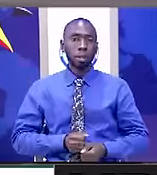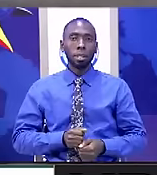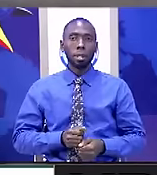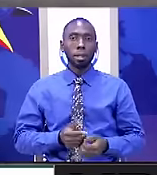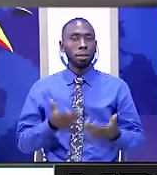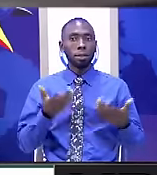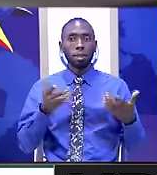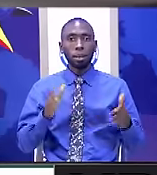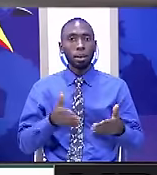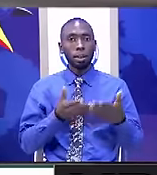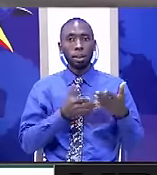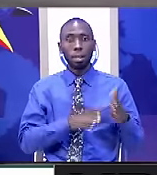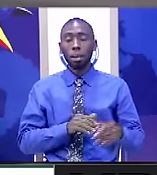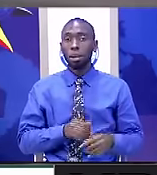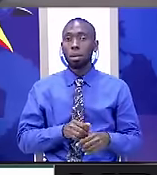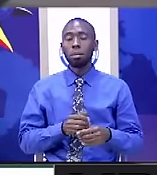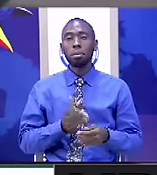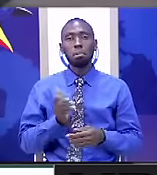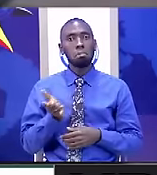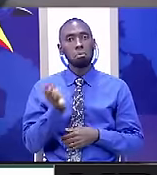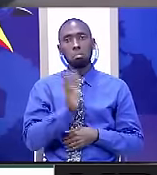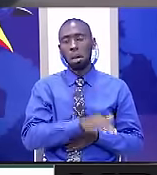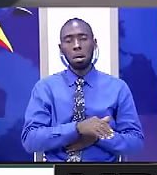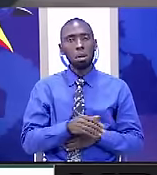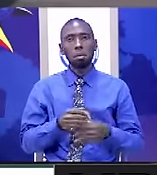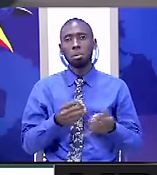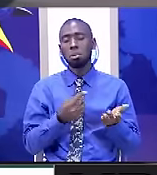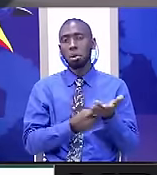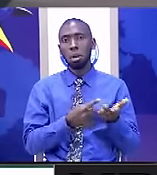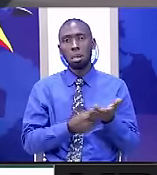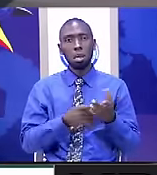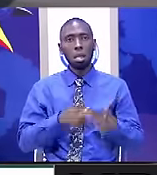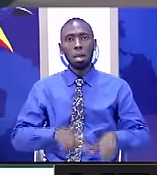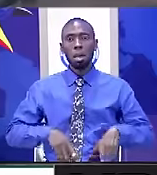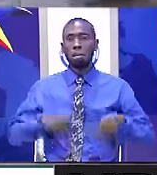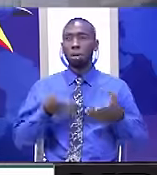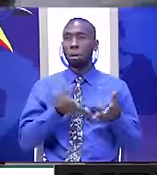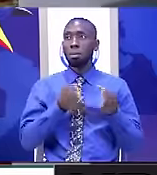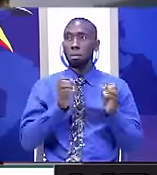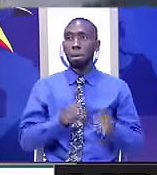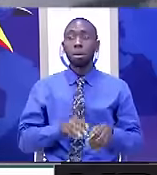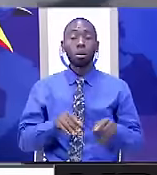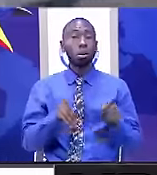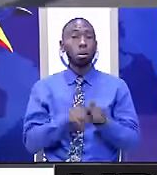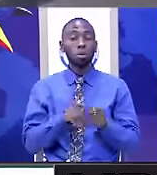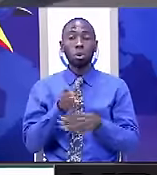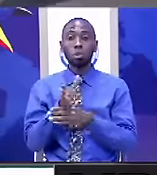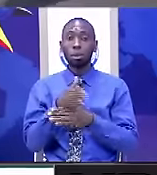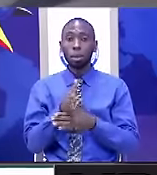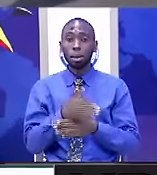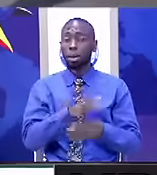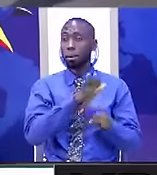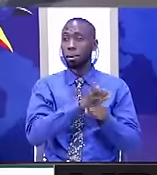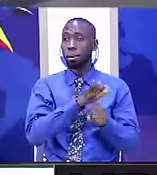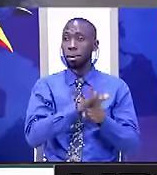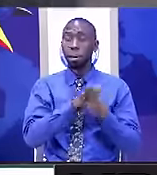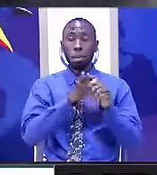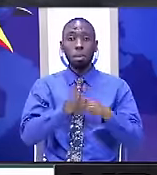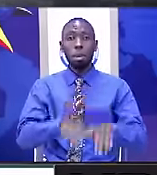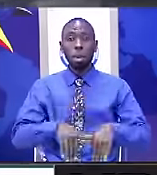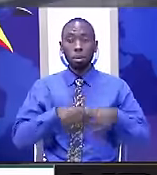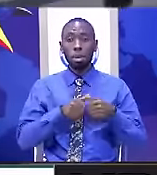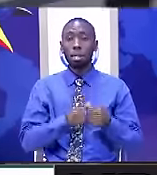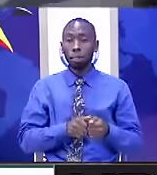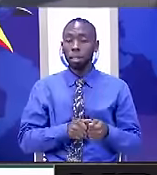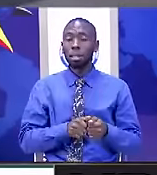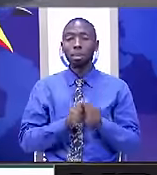teyamusobozesa komawo kuno nga mulamu. Baministers bangi nnyo Parliament ejjudde n'ebogo olunaku olwaleero nga